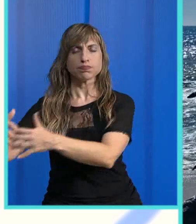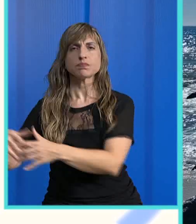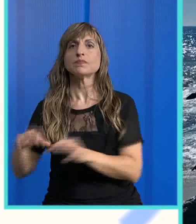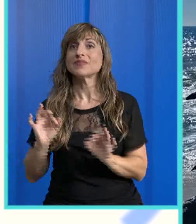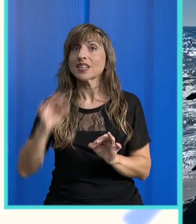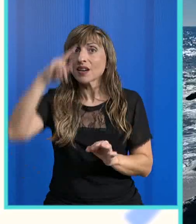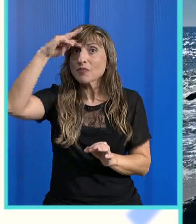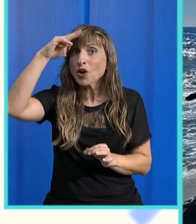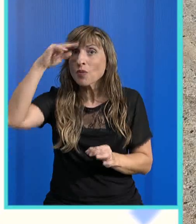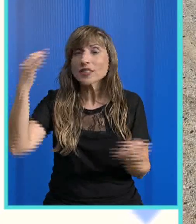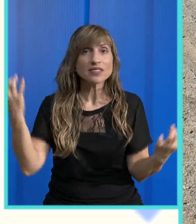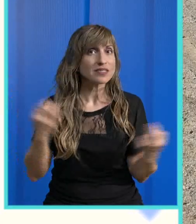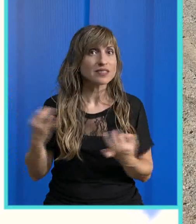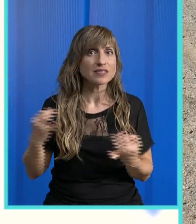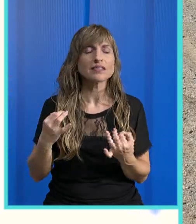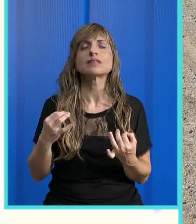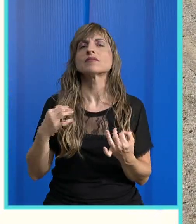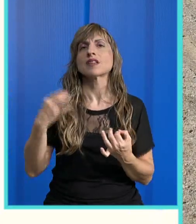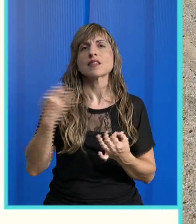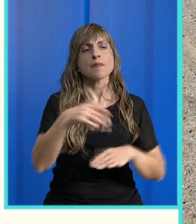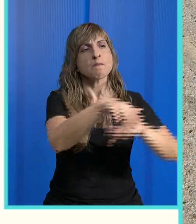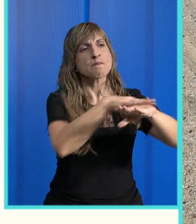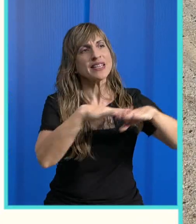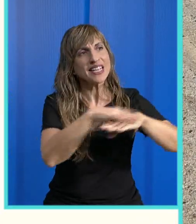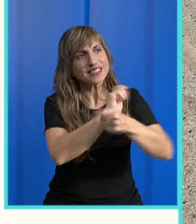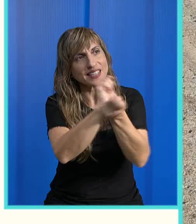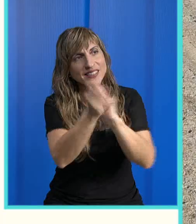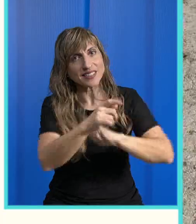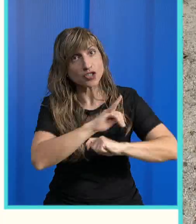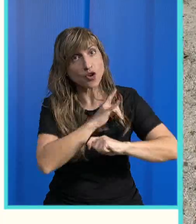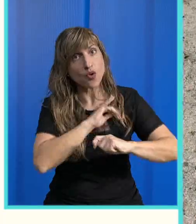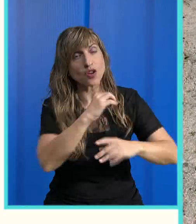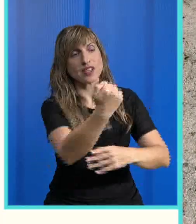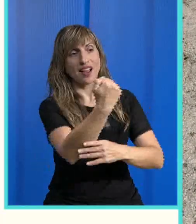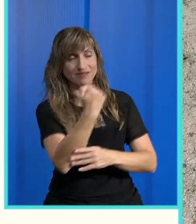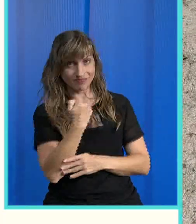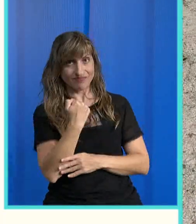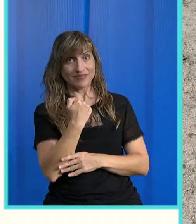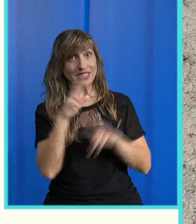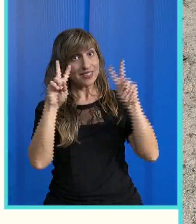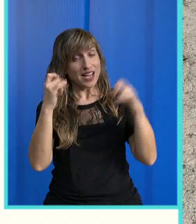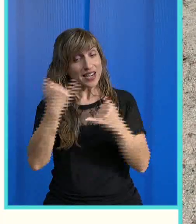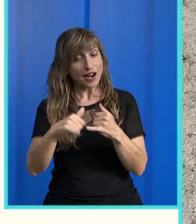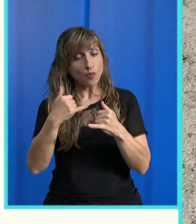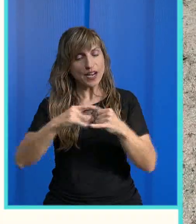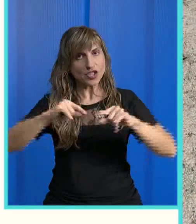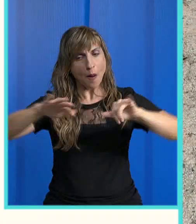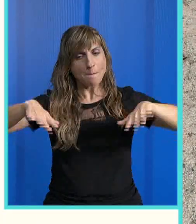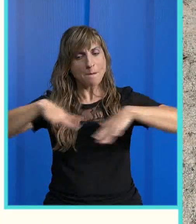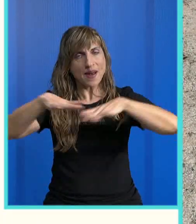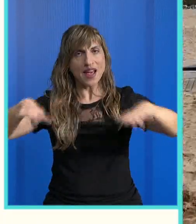'executiu passa per comptar amb la implicació del Ministeri de Transició Ecològica en la recuperació de les platges badalonines,